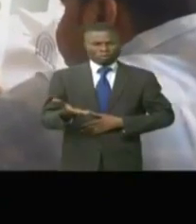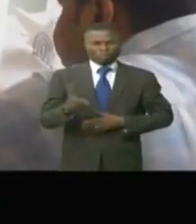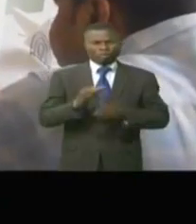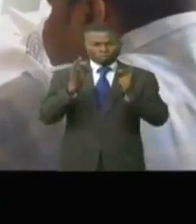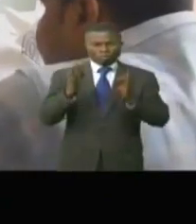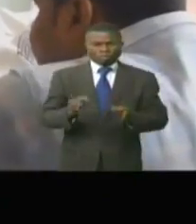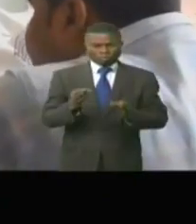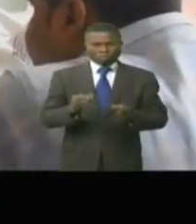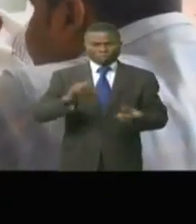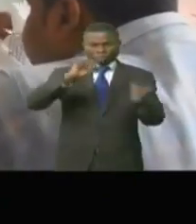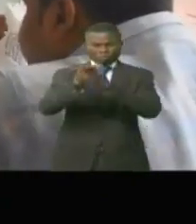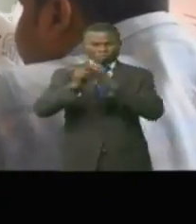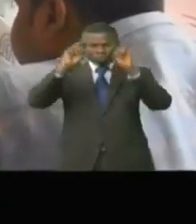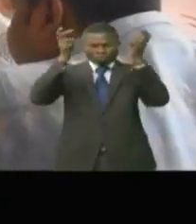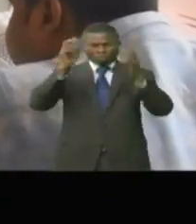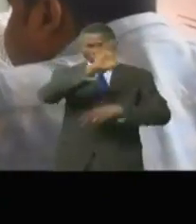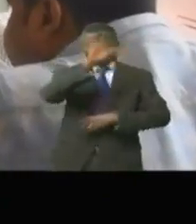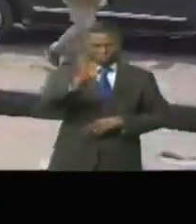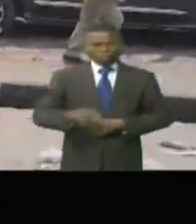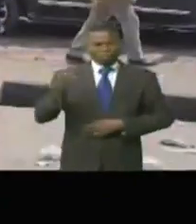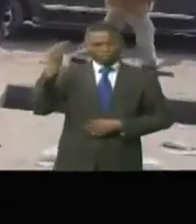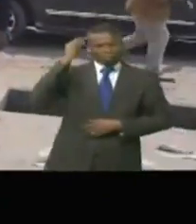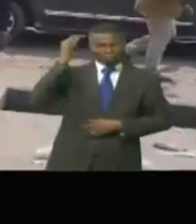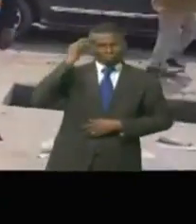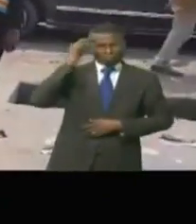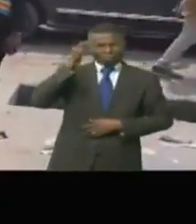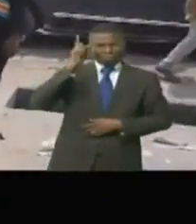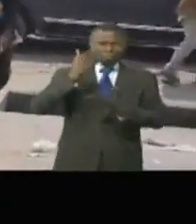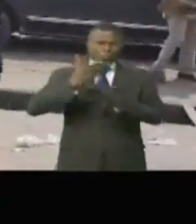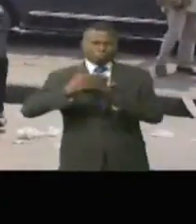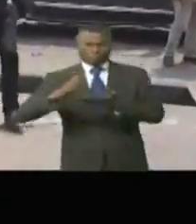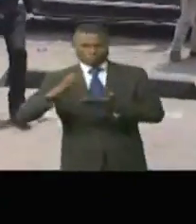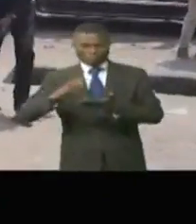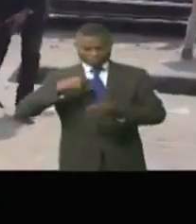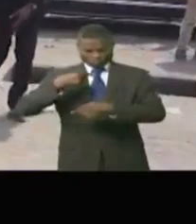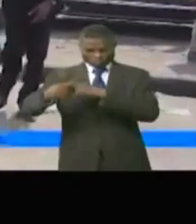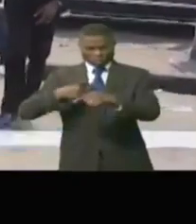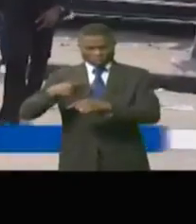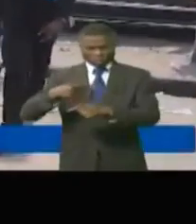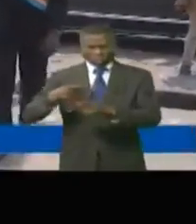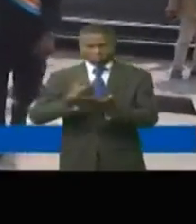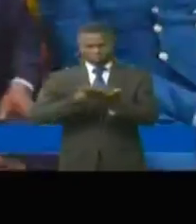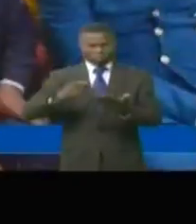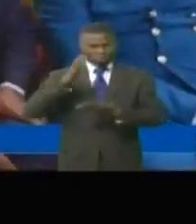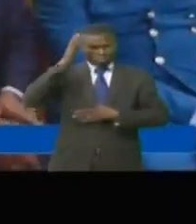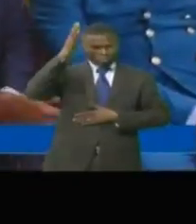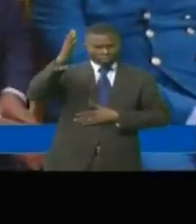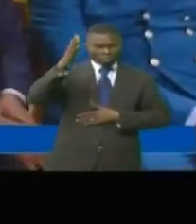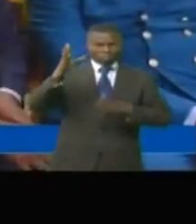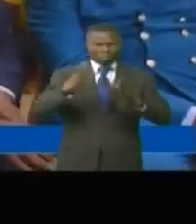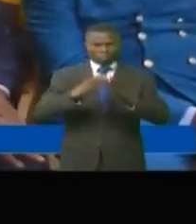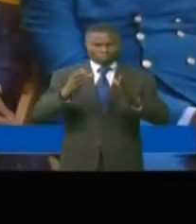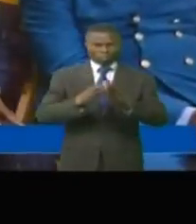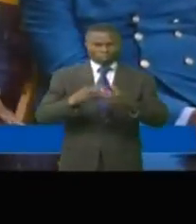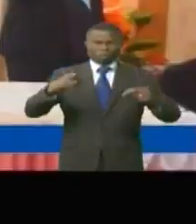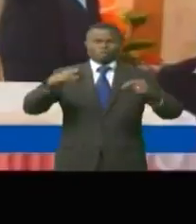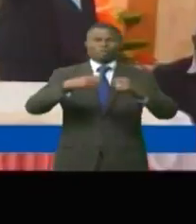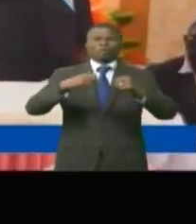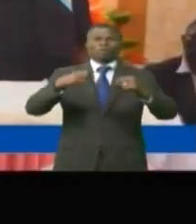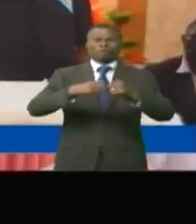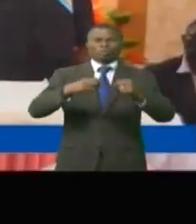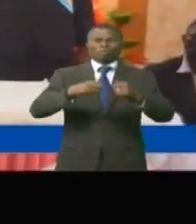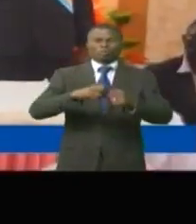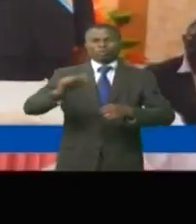à la modernisation de la commune d'Ndjili, la première étape va débuter dès la semaine prochaine avec l'électrification